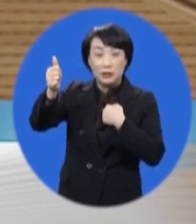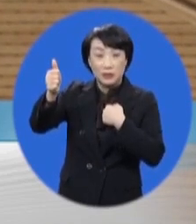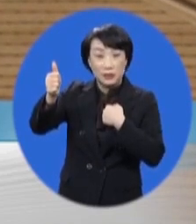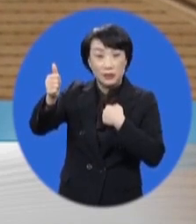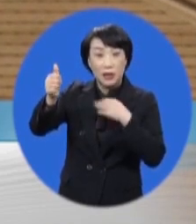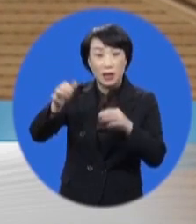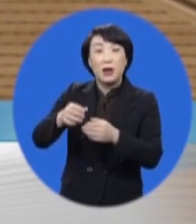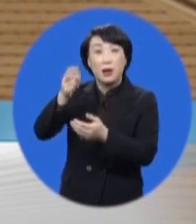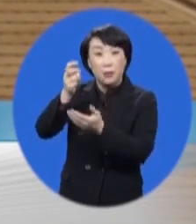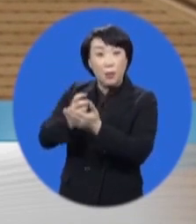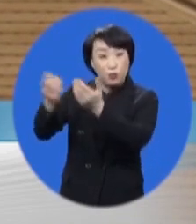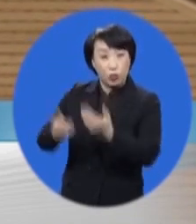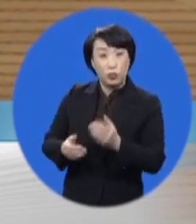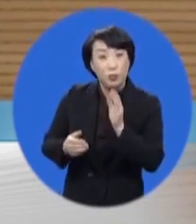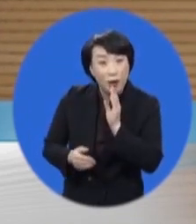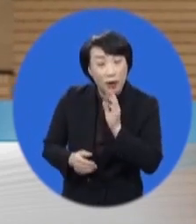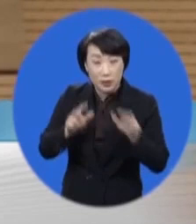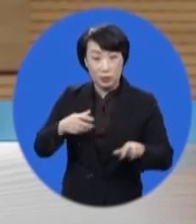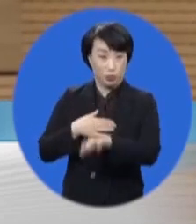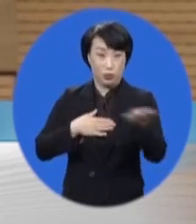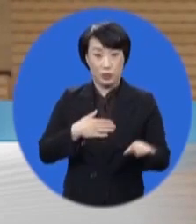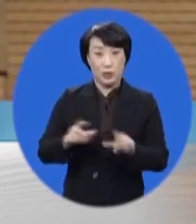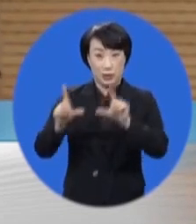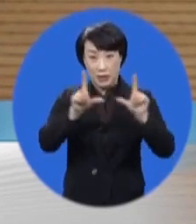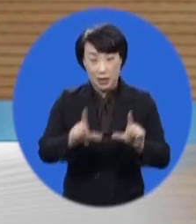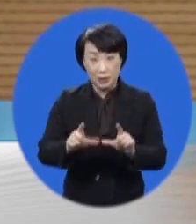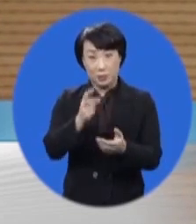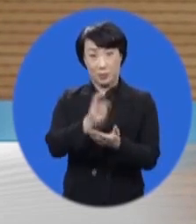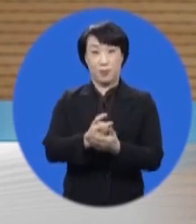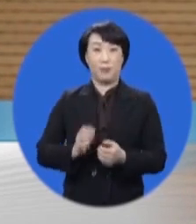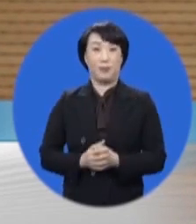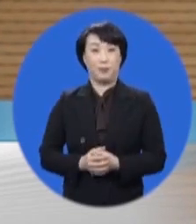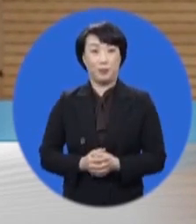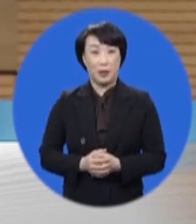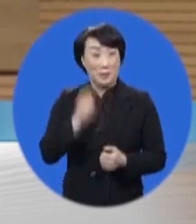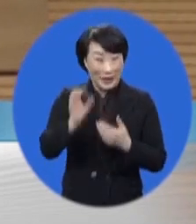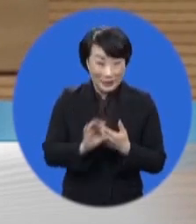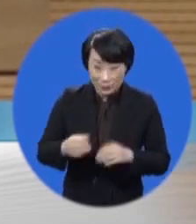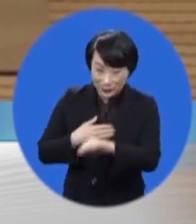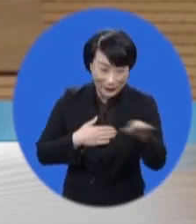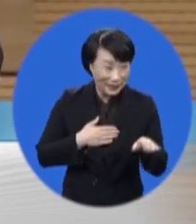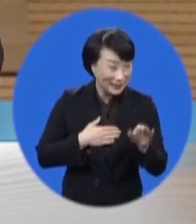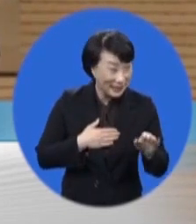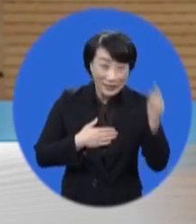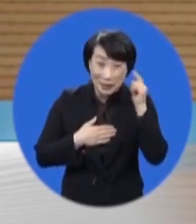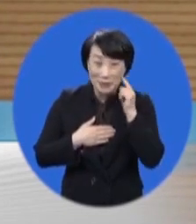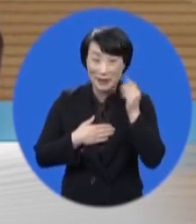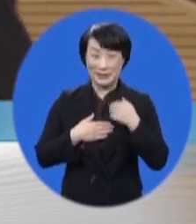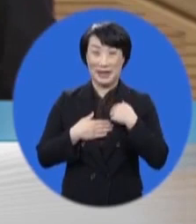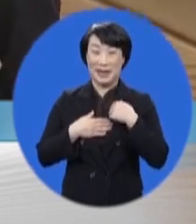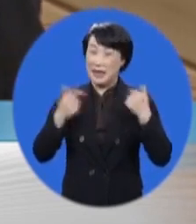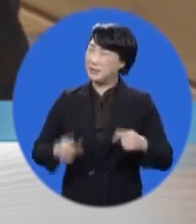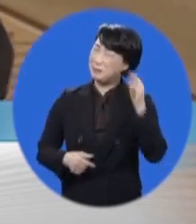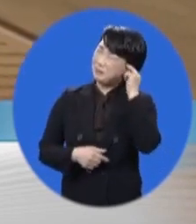주신 법이 지금 우리가 살아가는 법입니다. 만약에 우리가 보세요, 저는